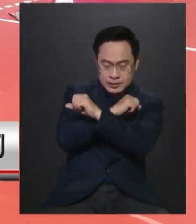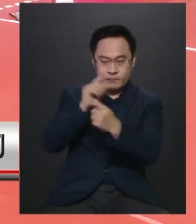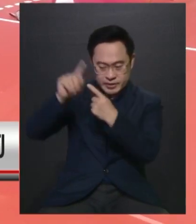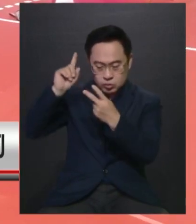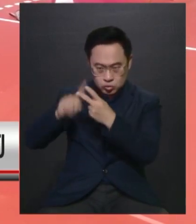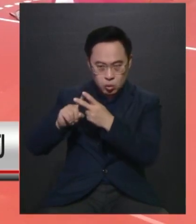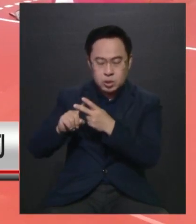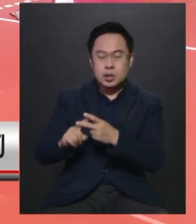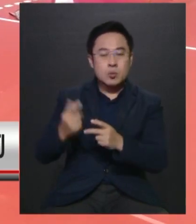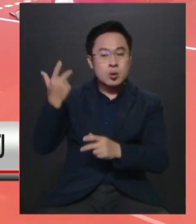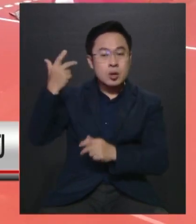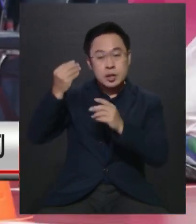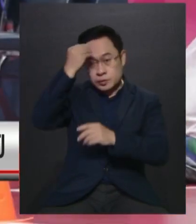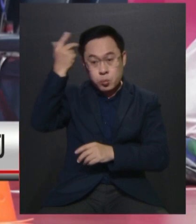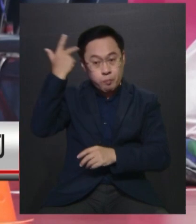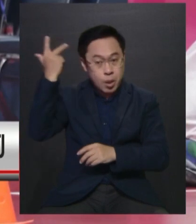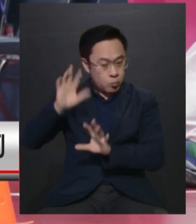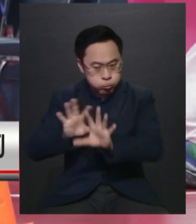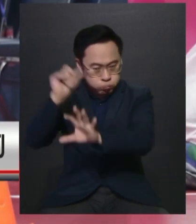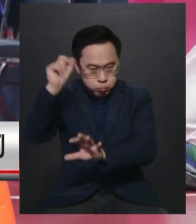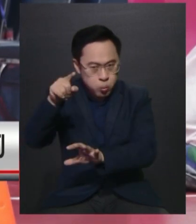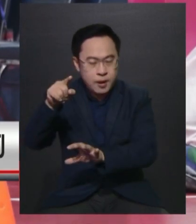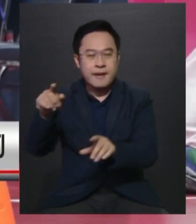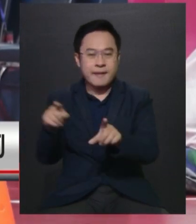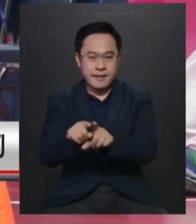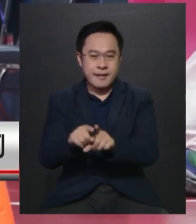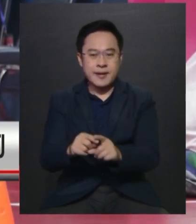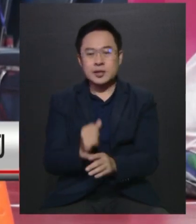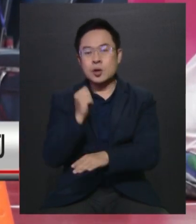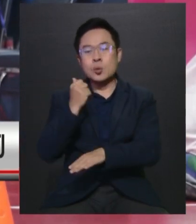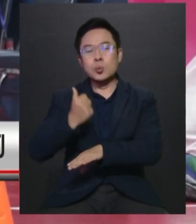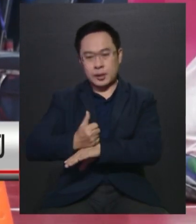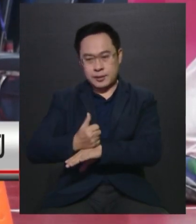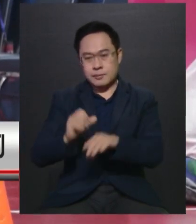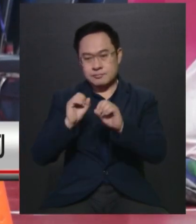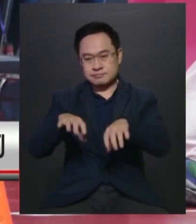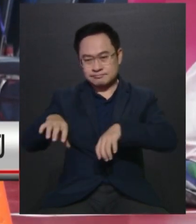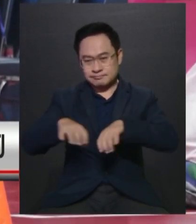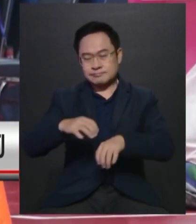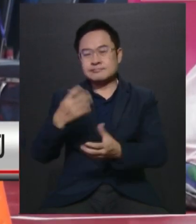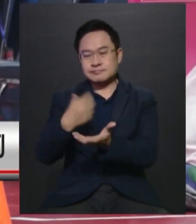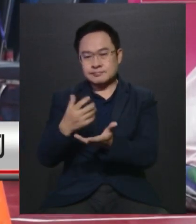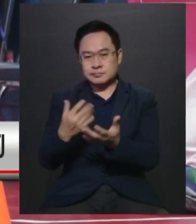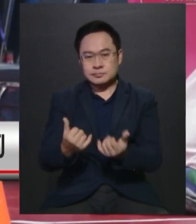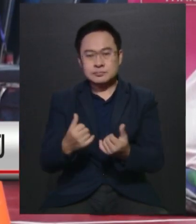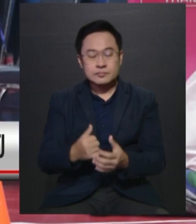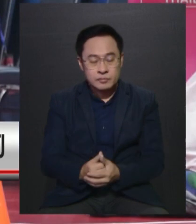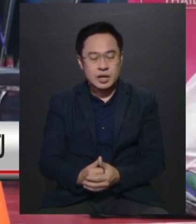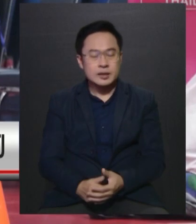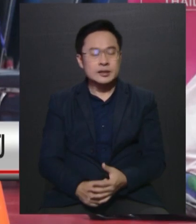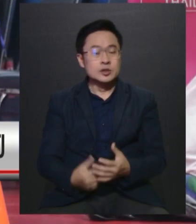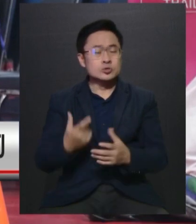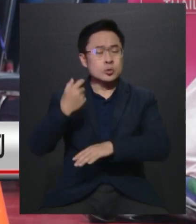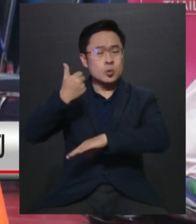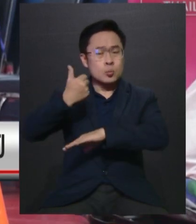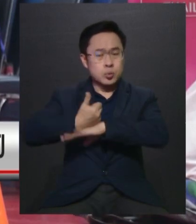ได้เร็วแล้วก็แน่นอนค่ะอันนี้เป็นทางการให้สัมภาษณ์ของโค้ชถึกนะคะส่วนทางด้านของพลตำรวจตรีดิเรกป